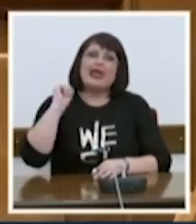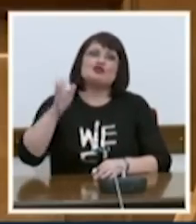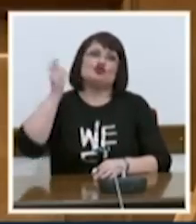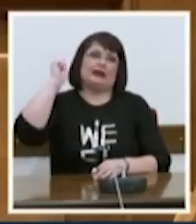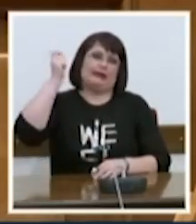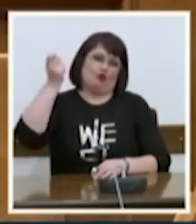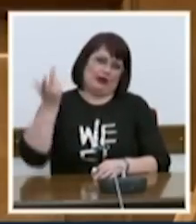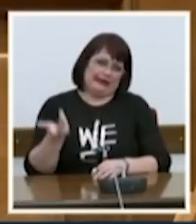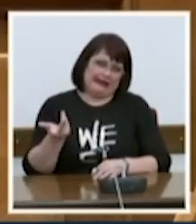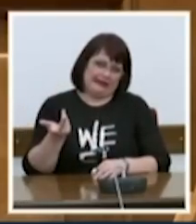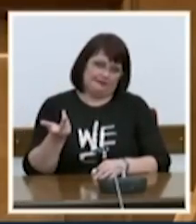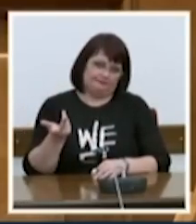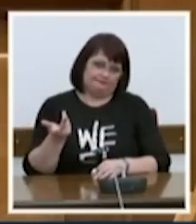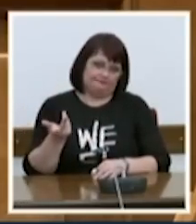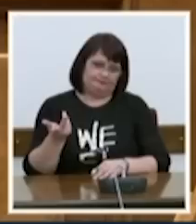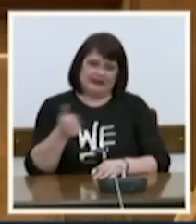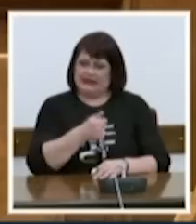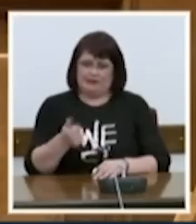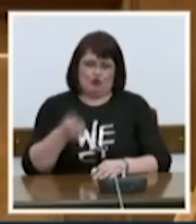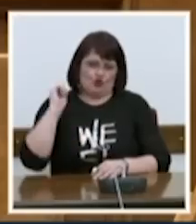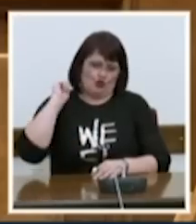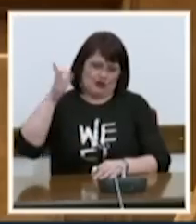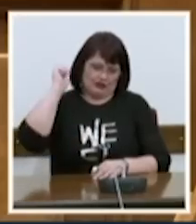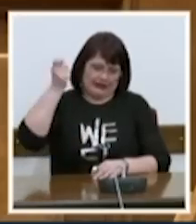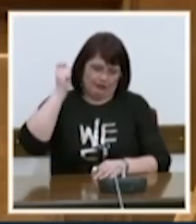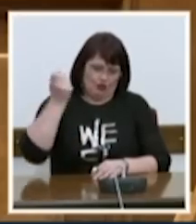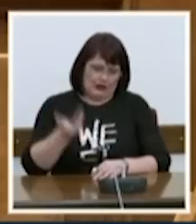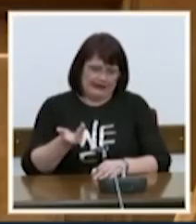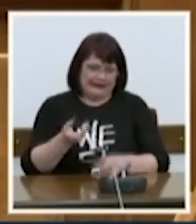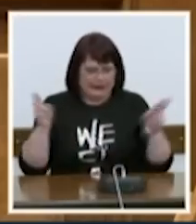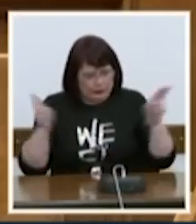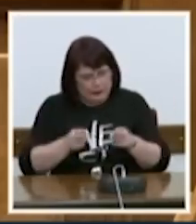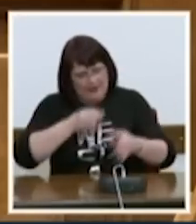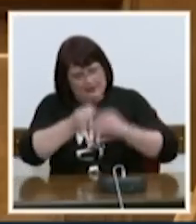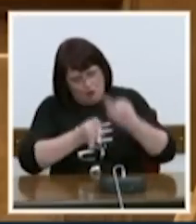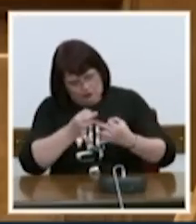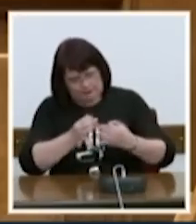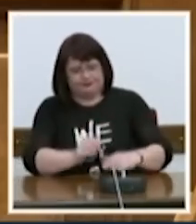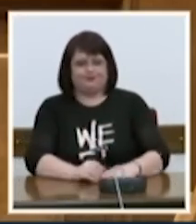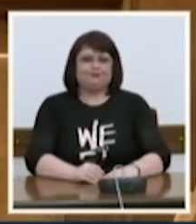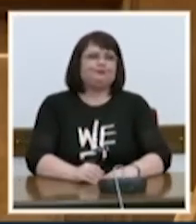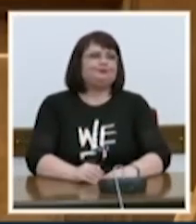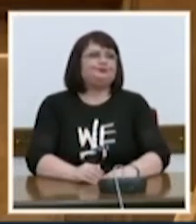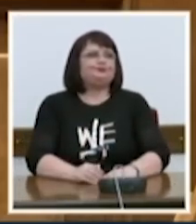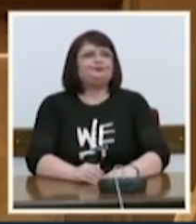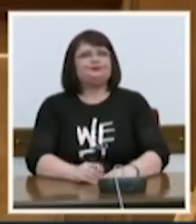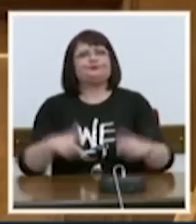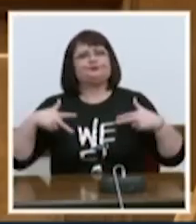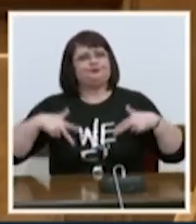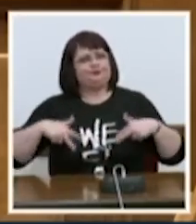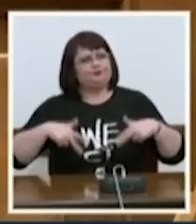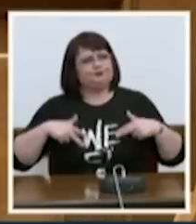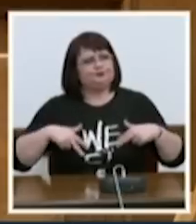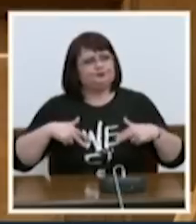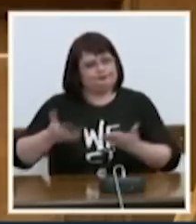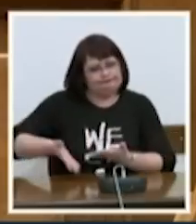πολιτική, που δεν είναι βέβαια μόνο εξωτερική. Δύο λόγια μόνο. Έχετε ως κυβέρνηση, με τη